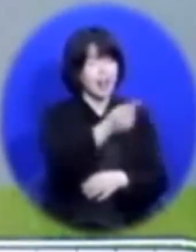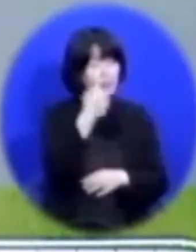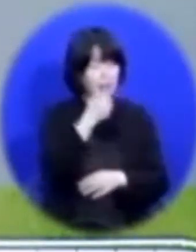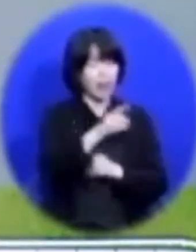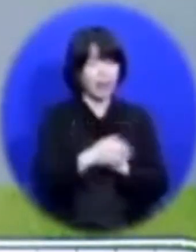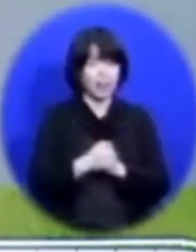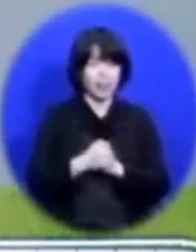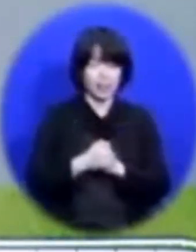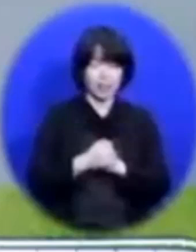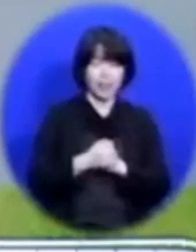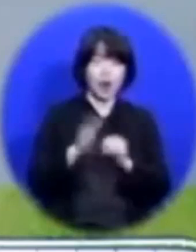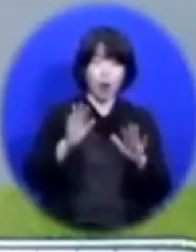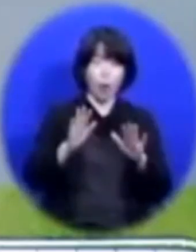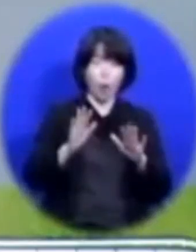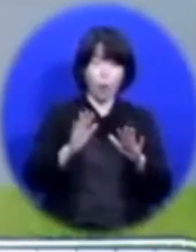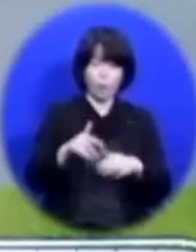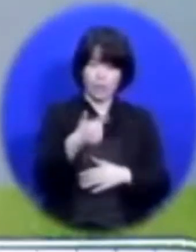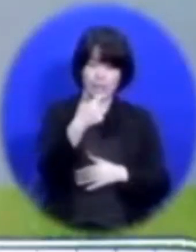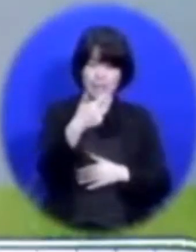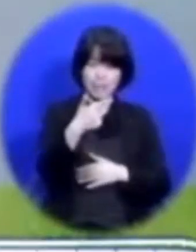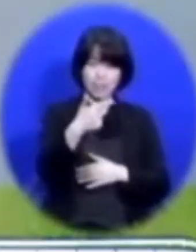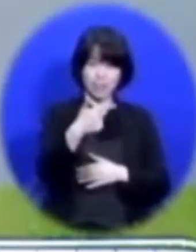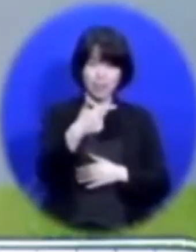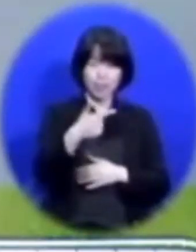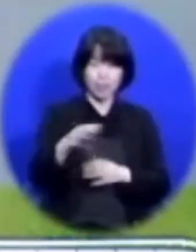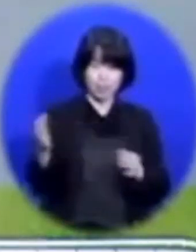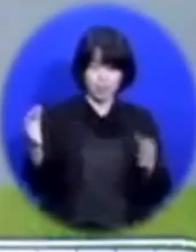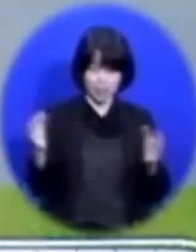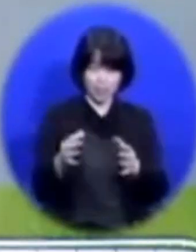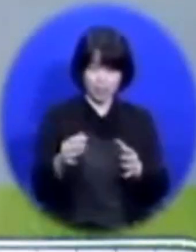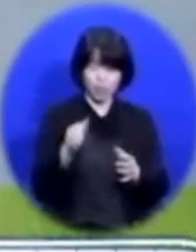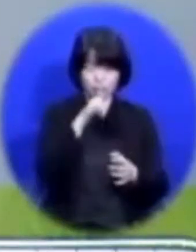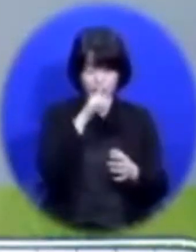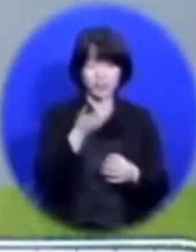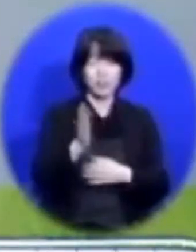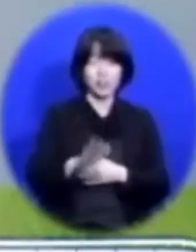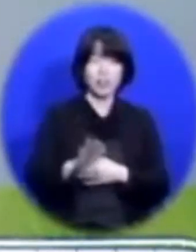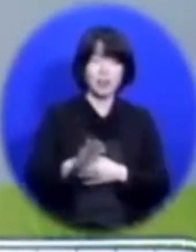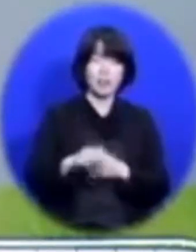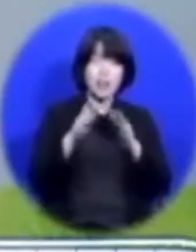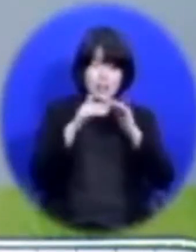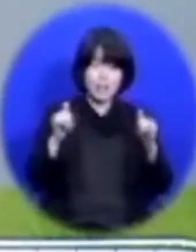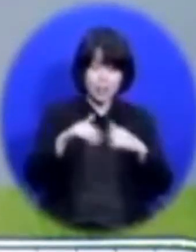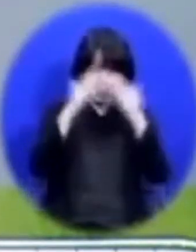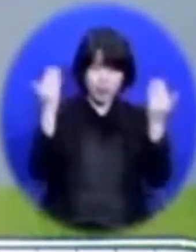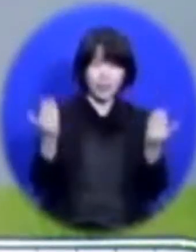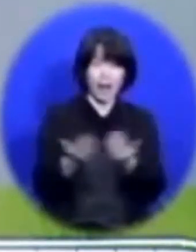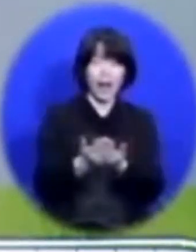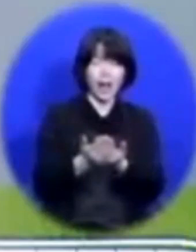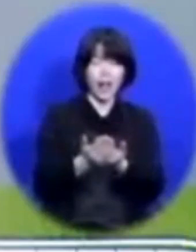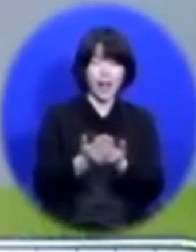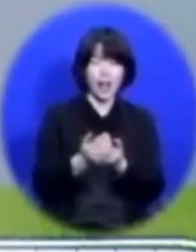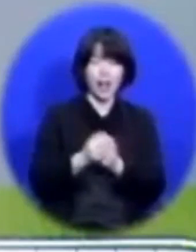라고말했다.그녀는 그날강아지여섯마리를데려왔는데,사람들은항상제일